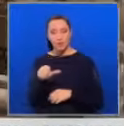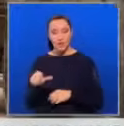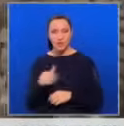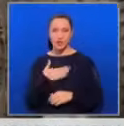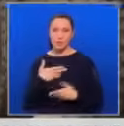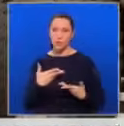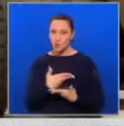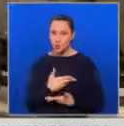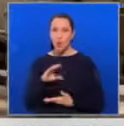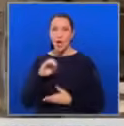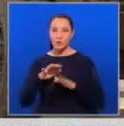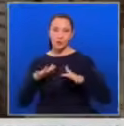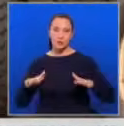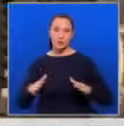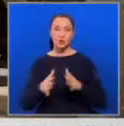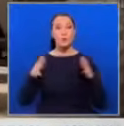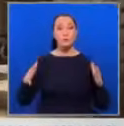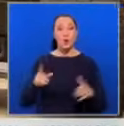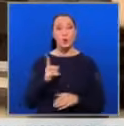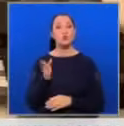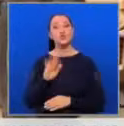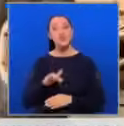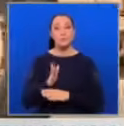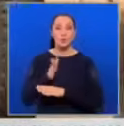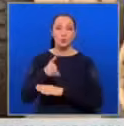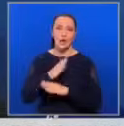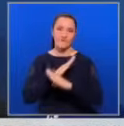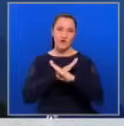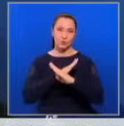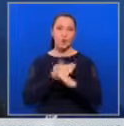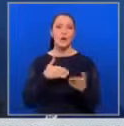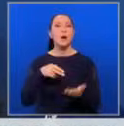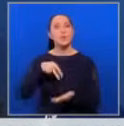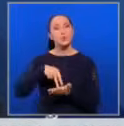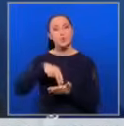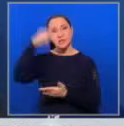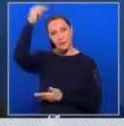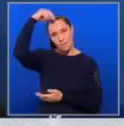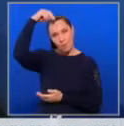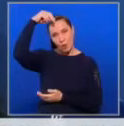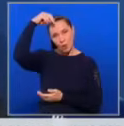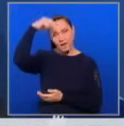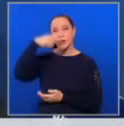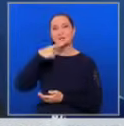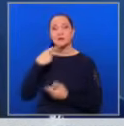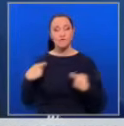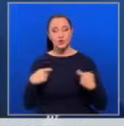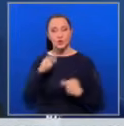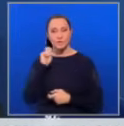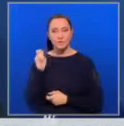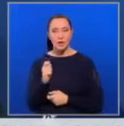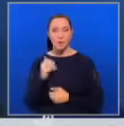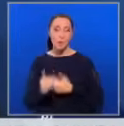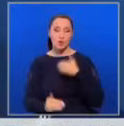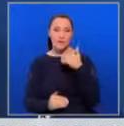че има нужното евроатлантическо мнозинство което ще преодолее ветото позицията на българия за войната в украйна е